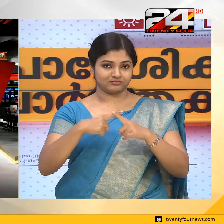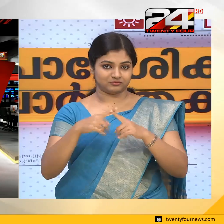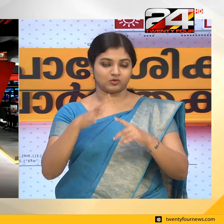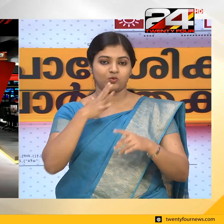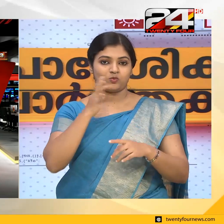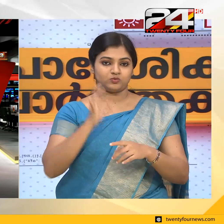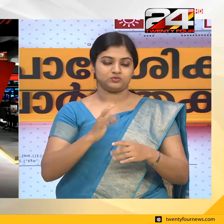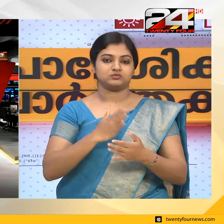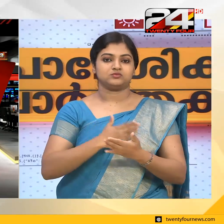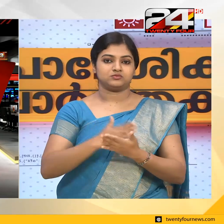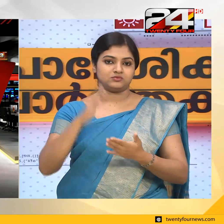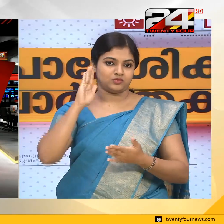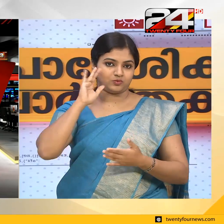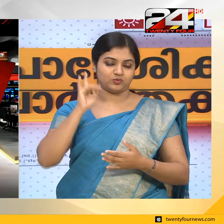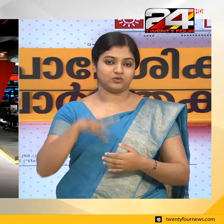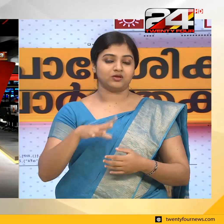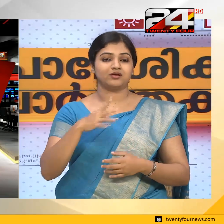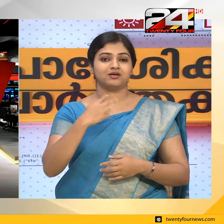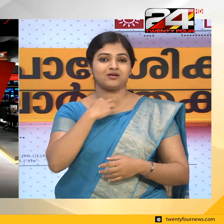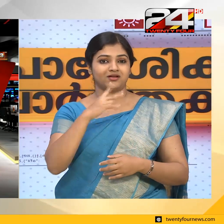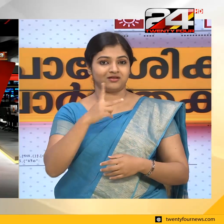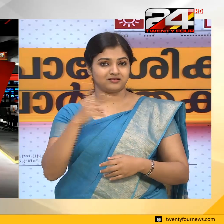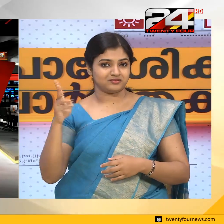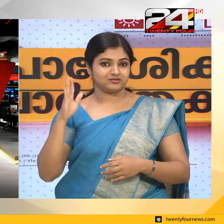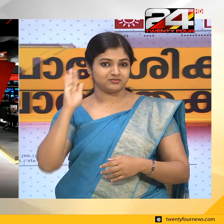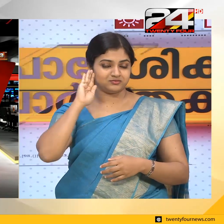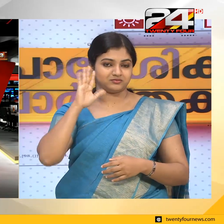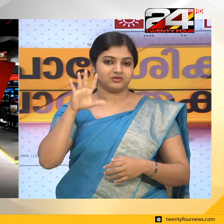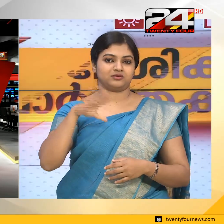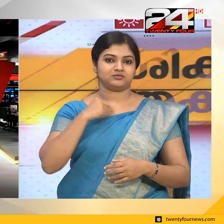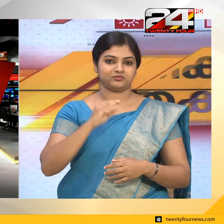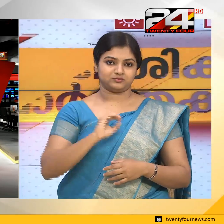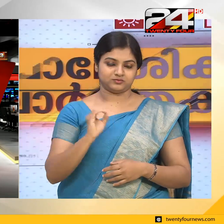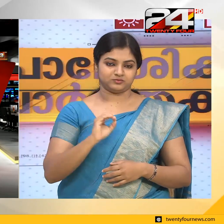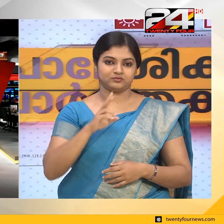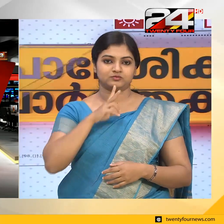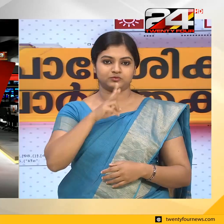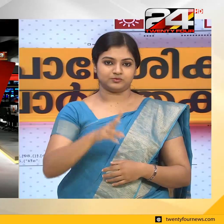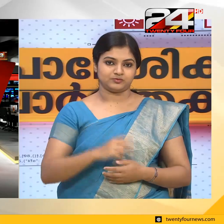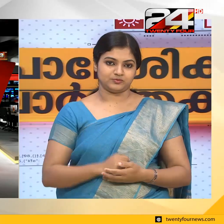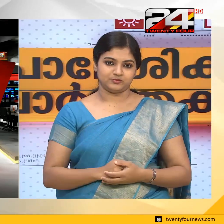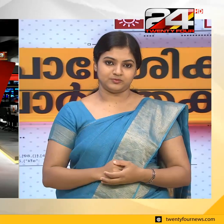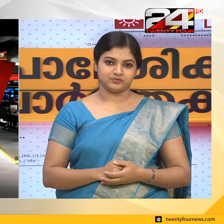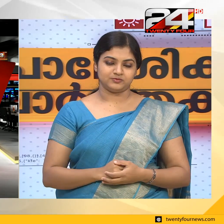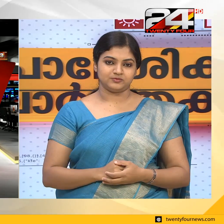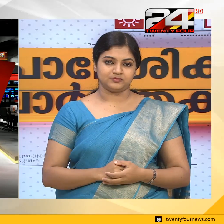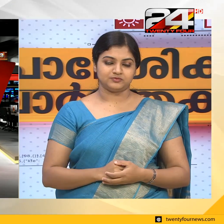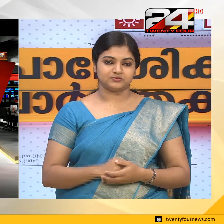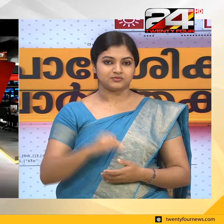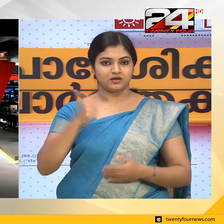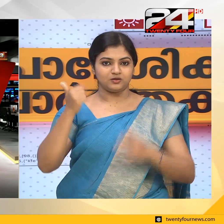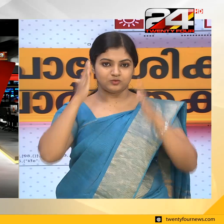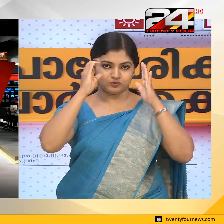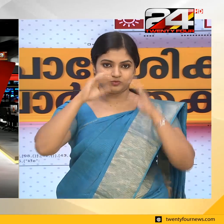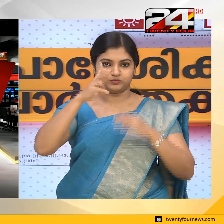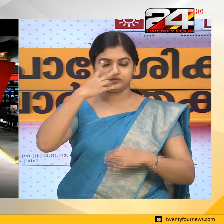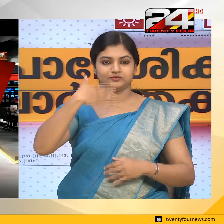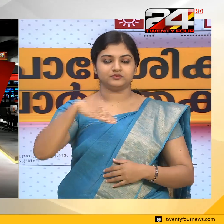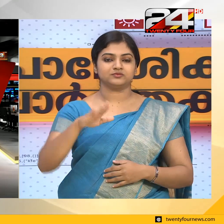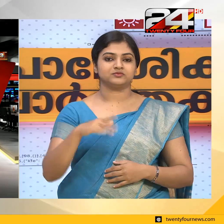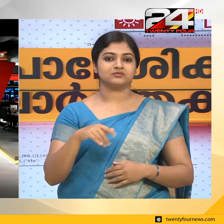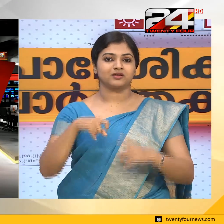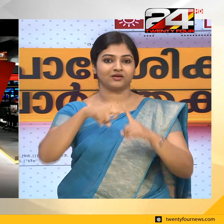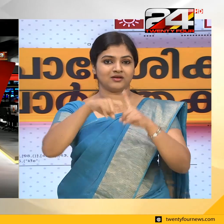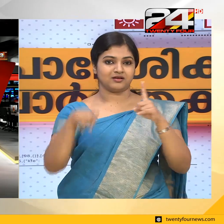മാത്രമേ ആശ്രയിക്കാവൂ, മറ്റ് വ്യാജപ്രചരണങ്ങൾ തള്ളിക്കളയണമെന്ന് കൂടി ആരോഗ്യമന്ത്രി സൂചിപ്പിക്കുന്നു. മറ്റു വാർത്തയിലേക്ക്.